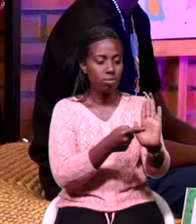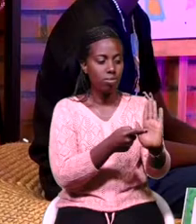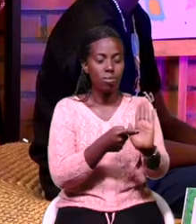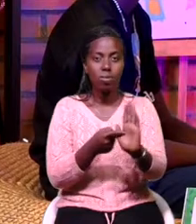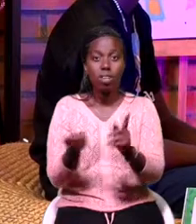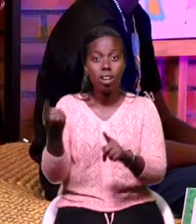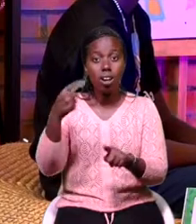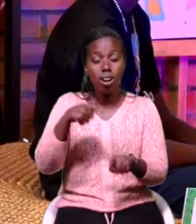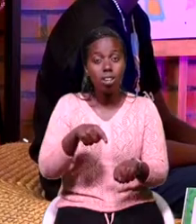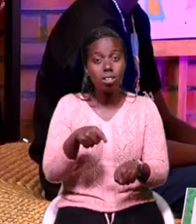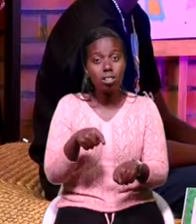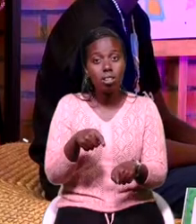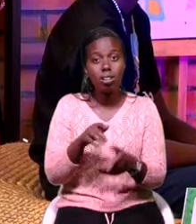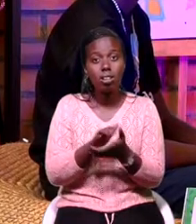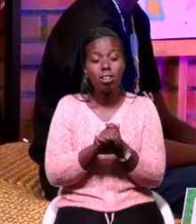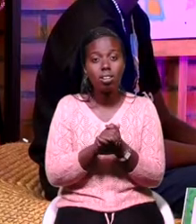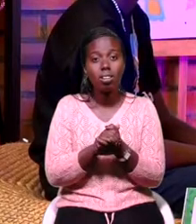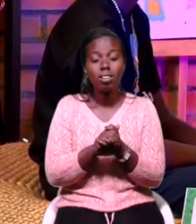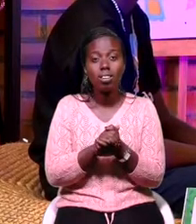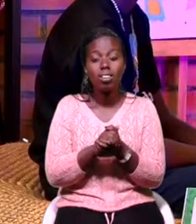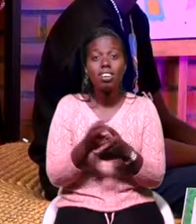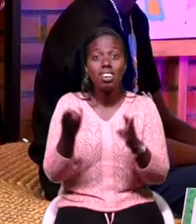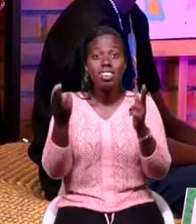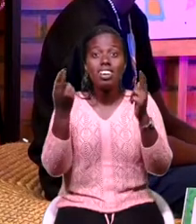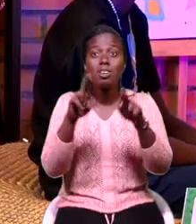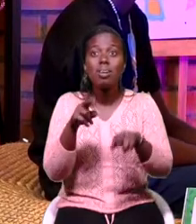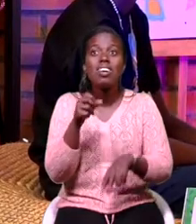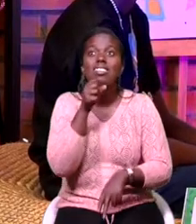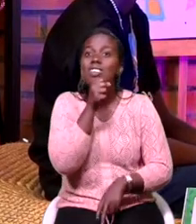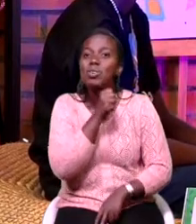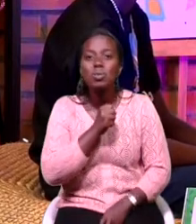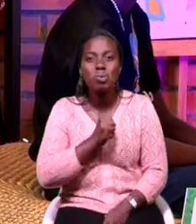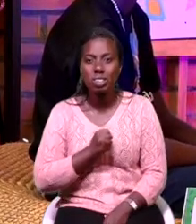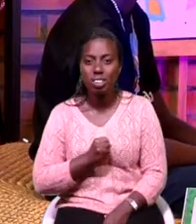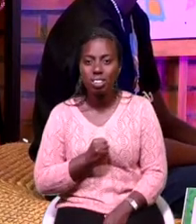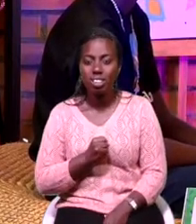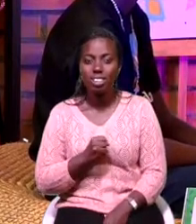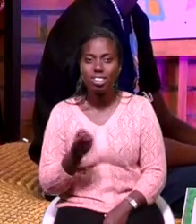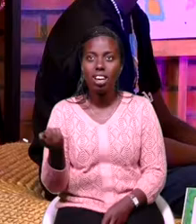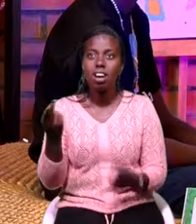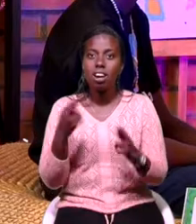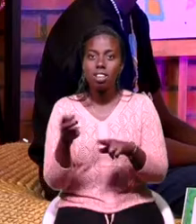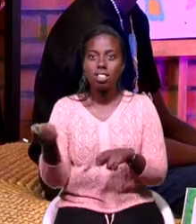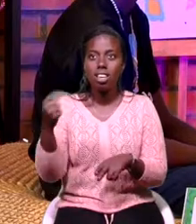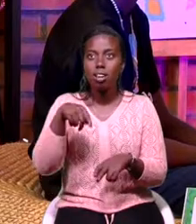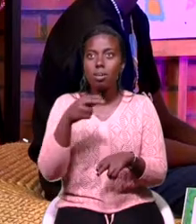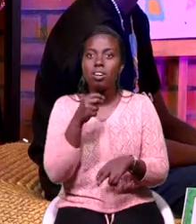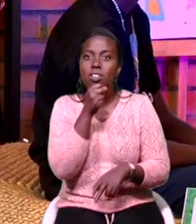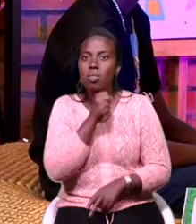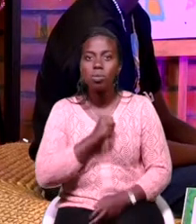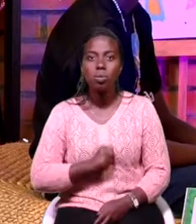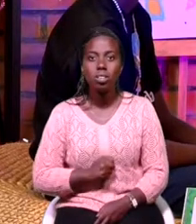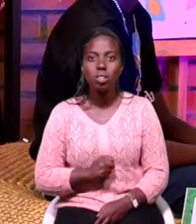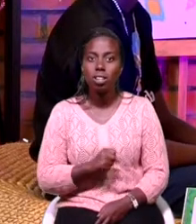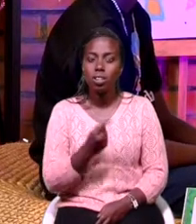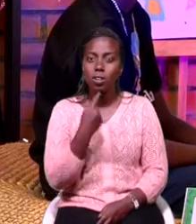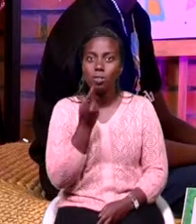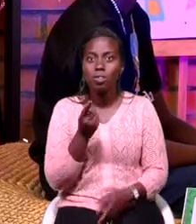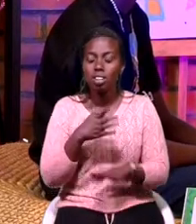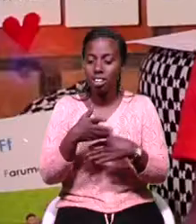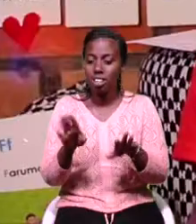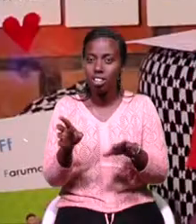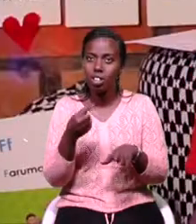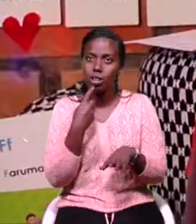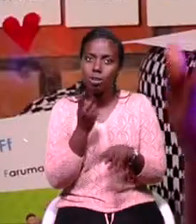aza noneho yarabaye agasaza aza yarabaye umusaza arangije